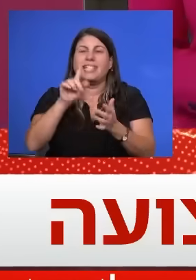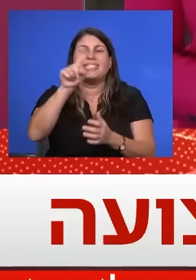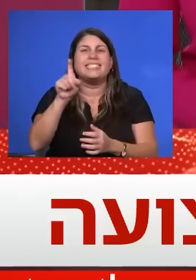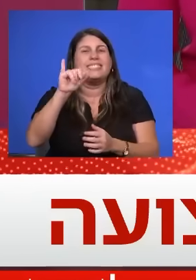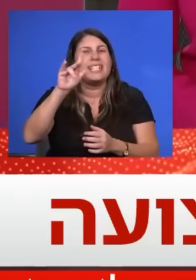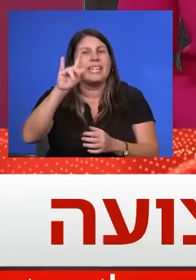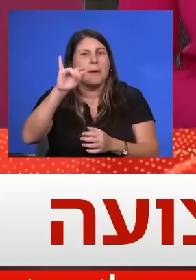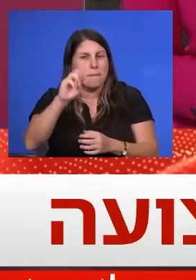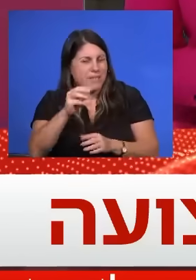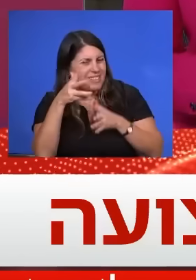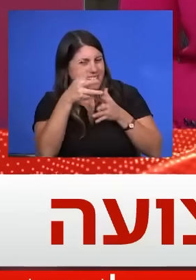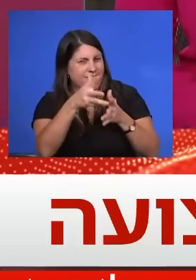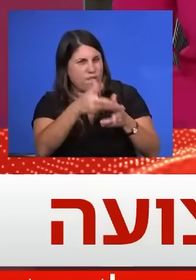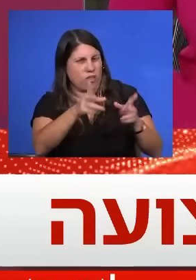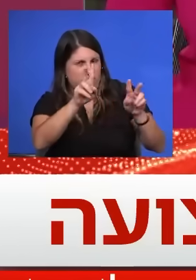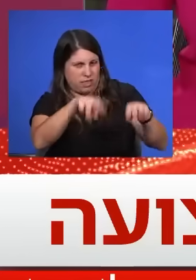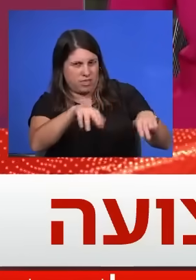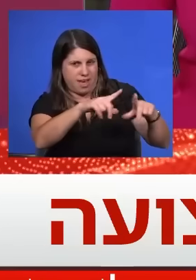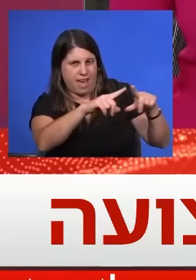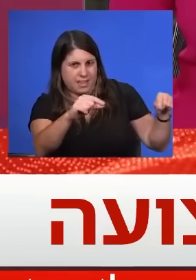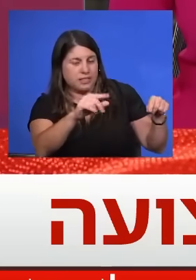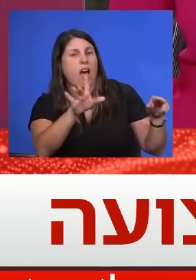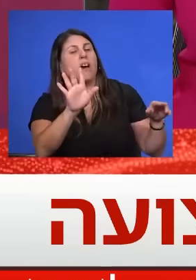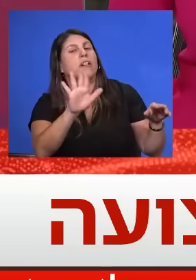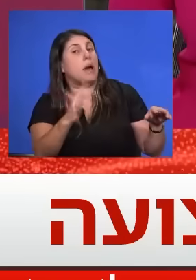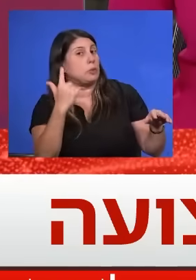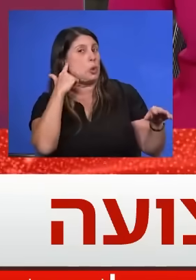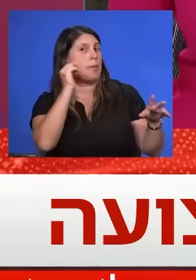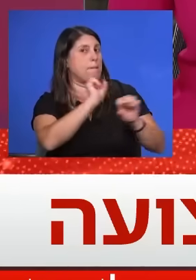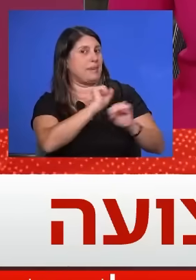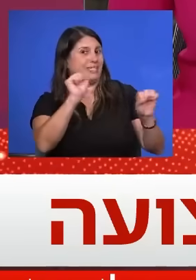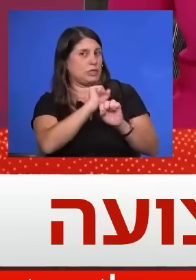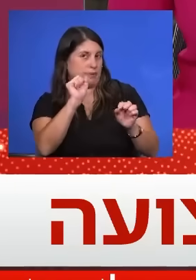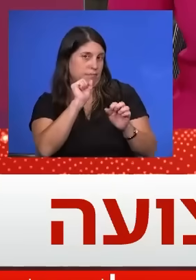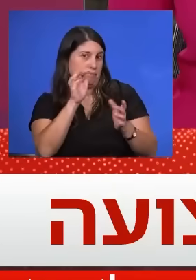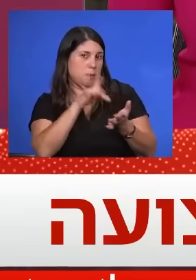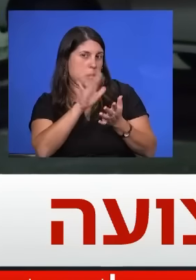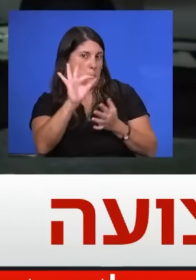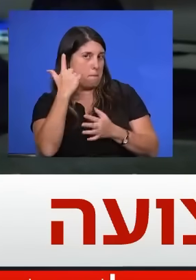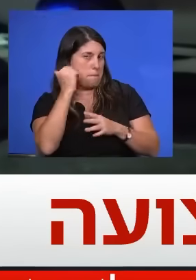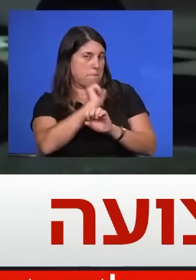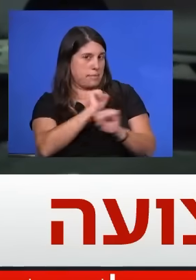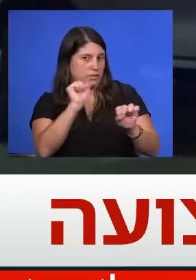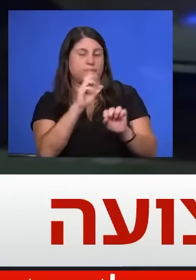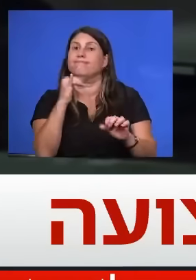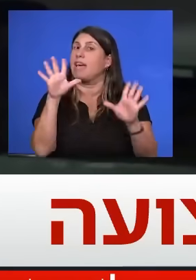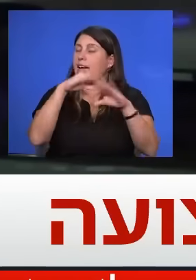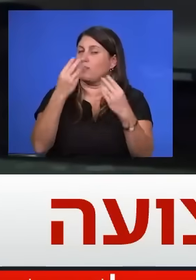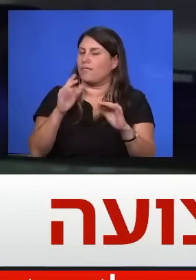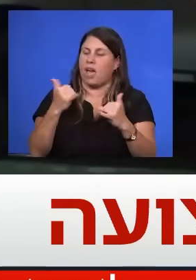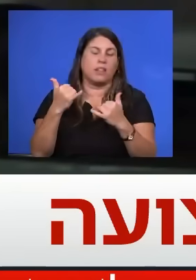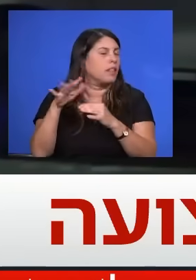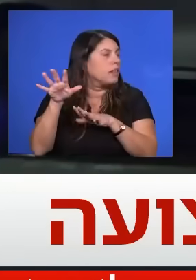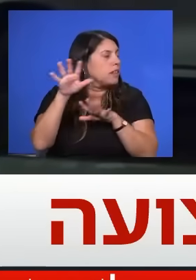עכשיו ודי פיצוצים שנשמעים גם במקום שבו את נמצאת. נכון, ערב טוב מיכל, בהחלט אנחנו שומעים כאן בדקות האחרונות